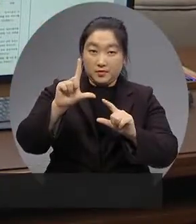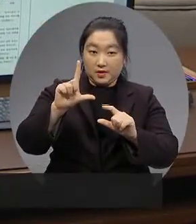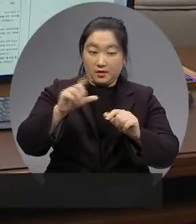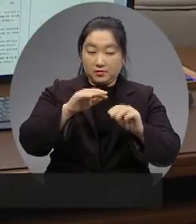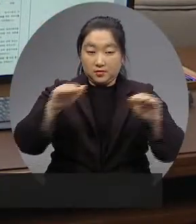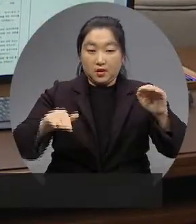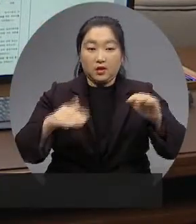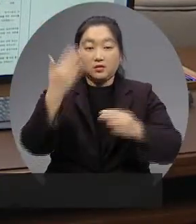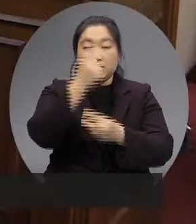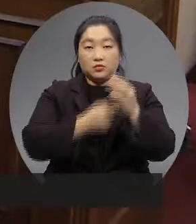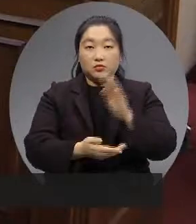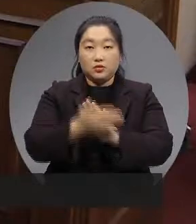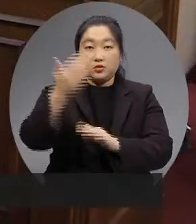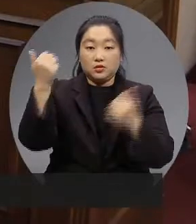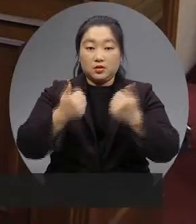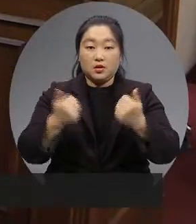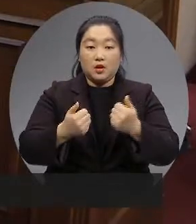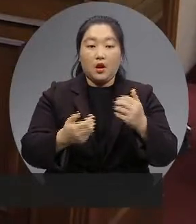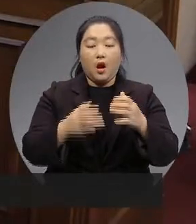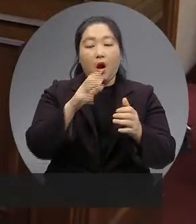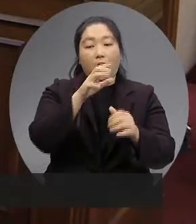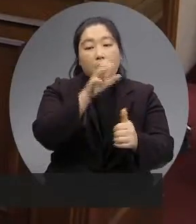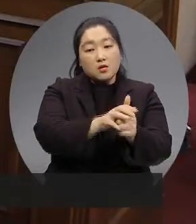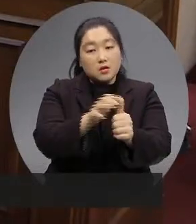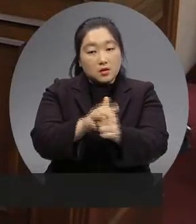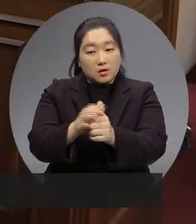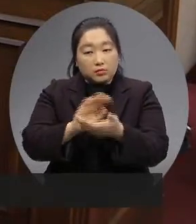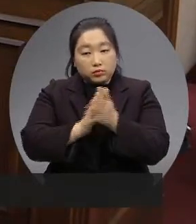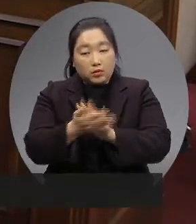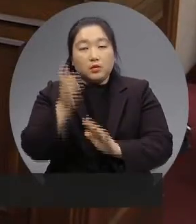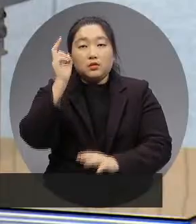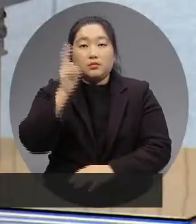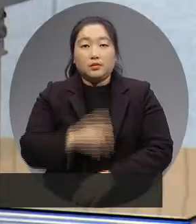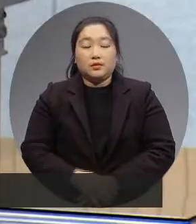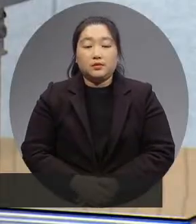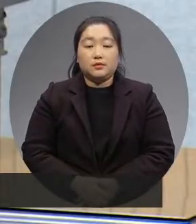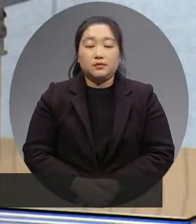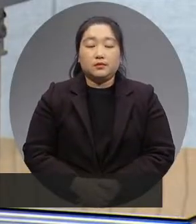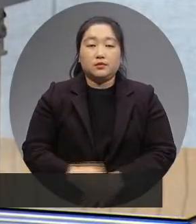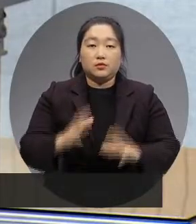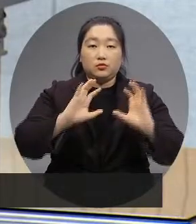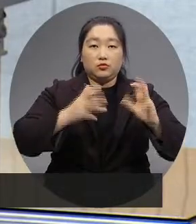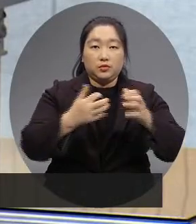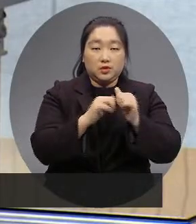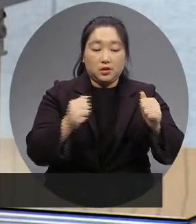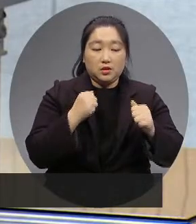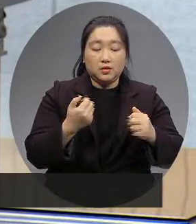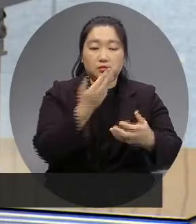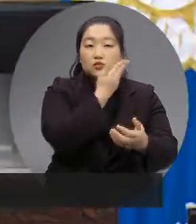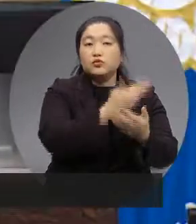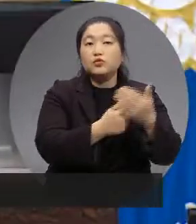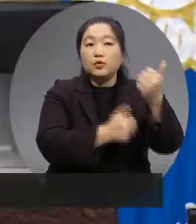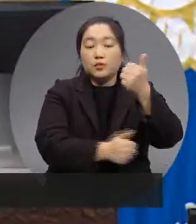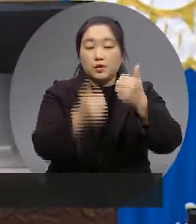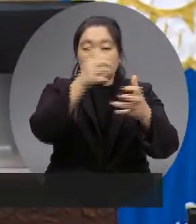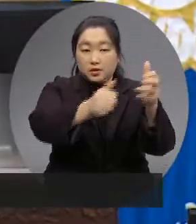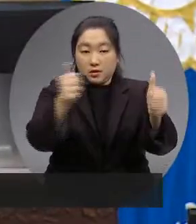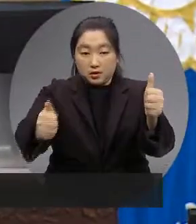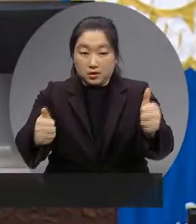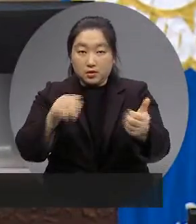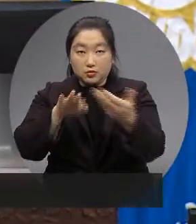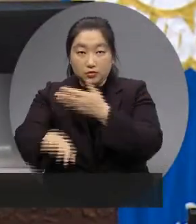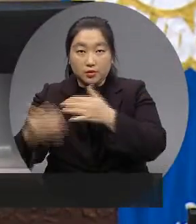깨진 청주시 의회는 원구성부터 변화가 감지되고 있습니다. 국민의힘에선 상임위원장과 후반기 의장